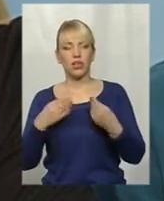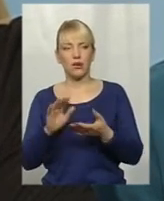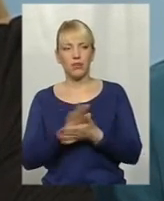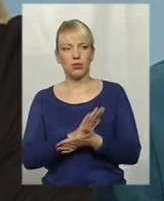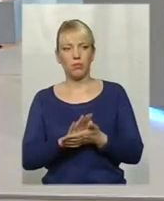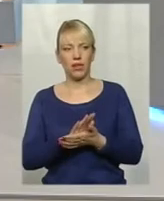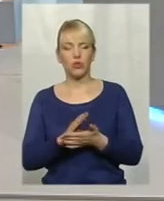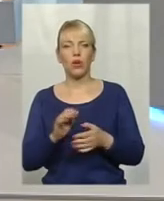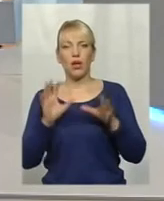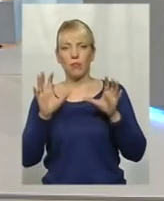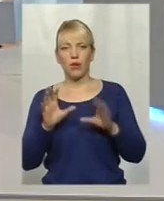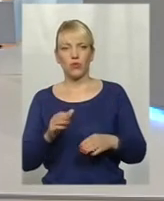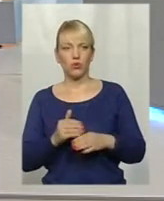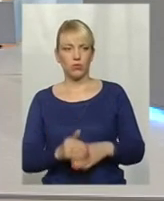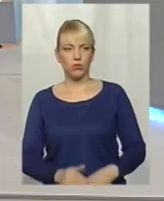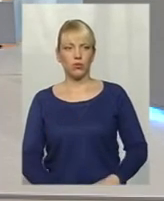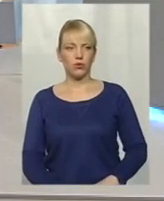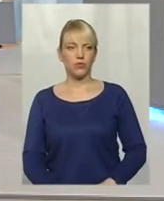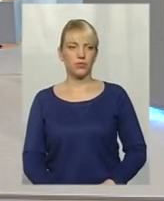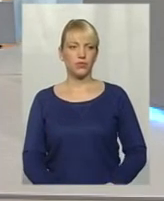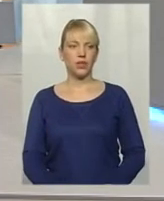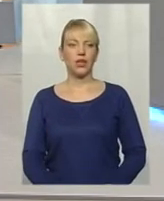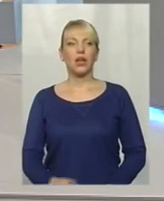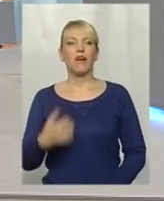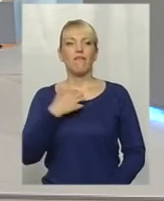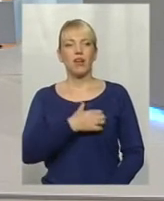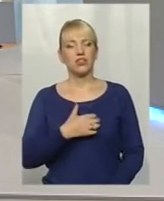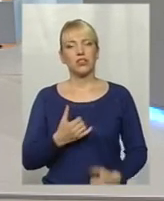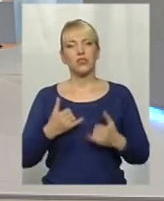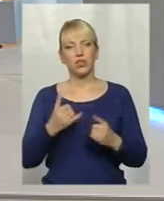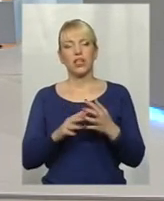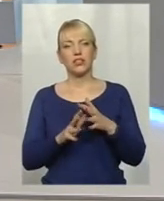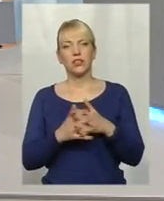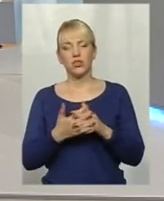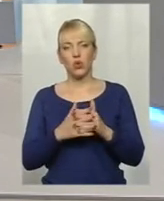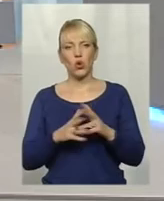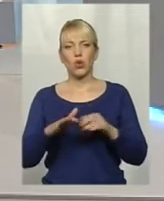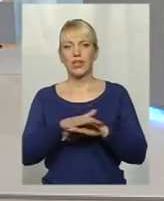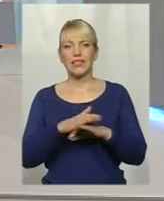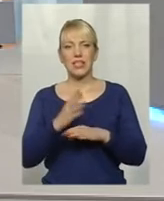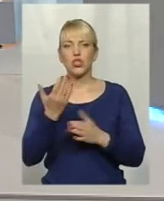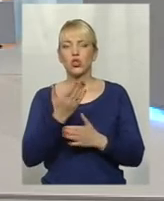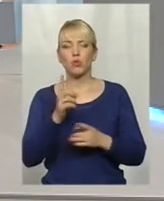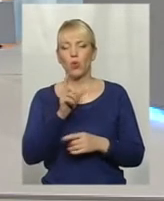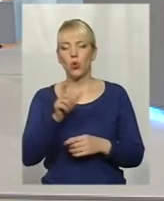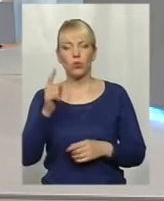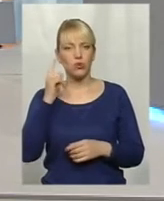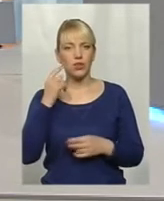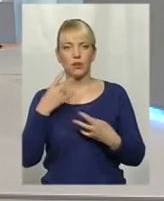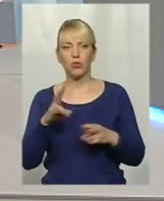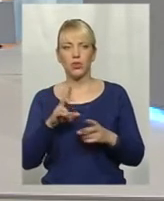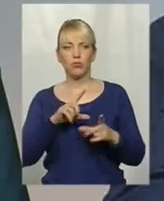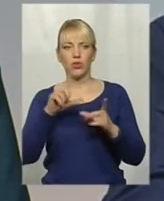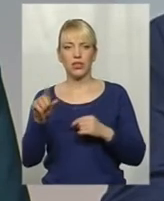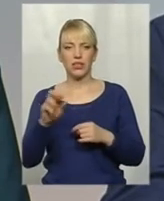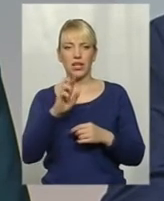права. Якщо можна. Важливо для сільського населення, щоб ви почули, не обов'язково їхати до бюро чи до центру саме